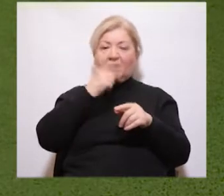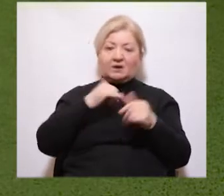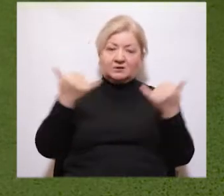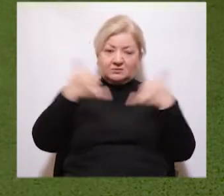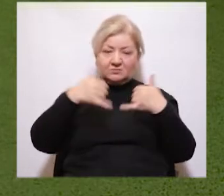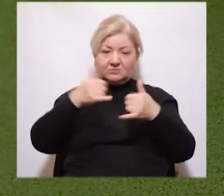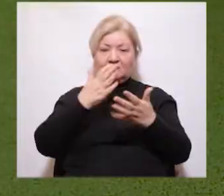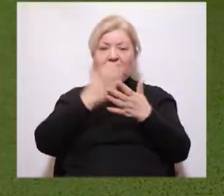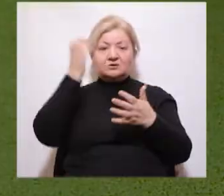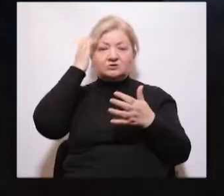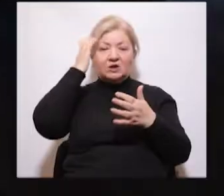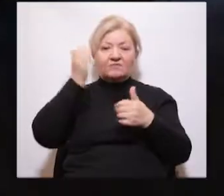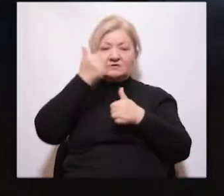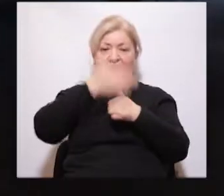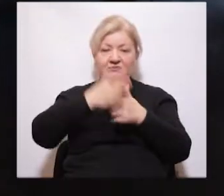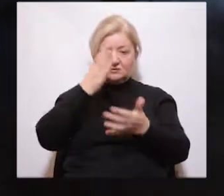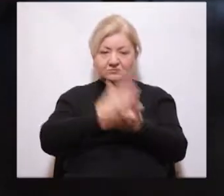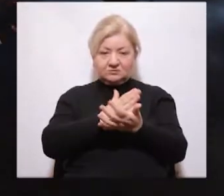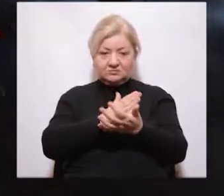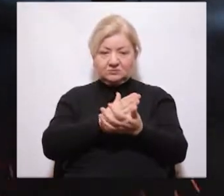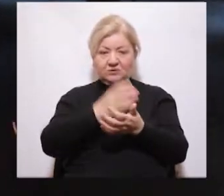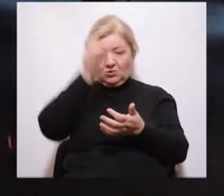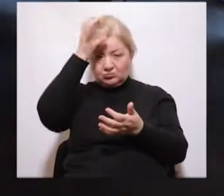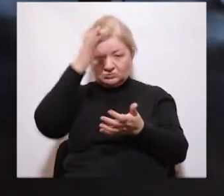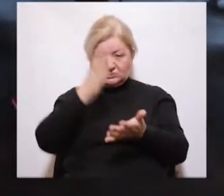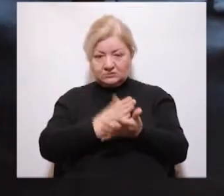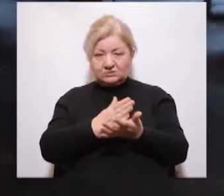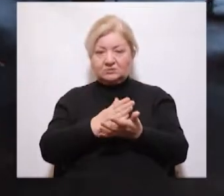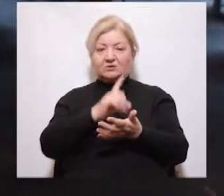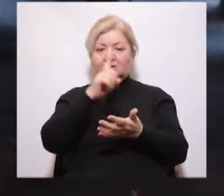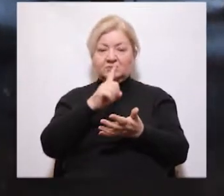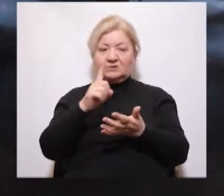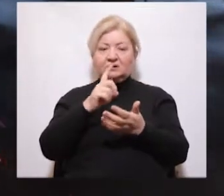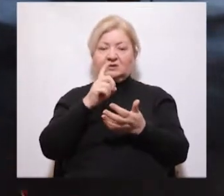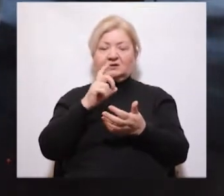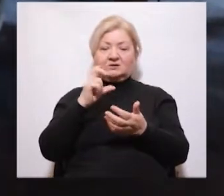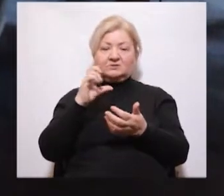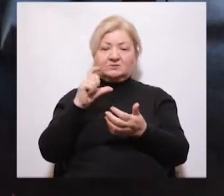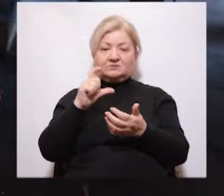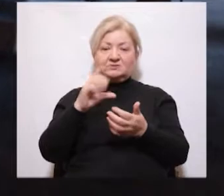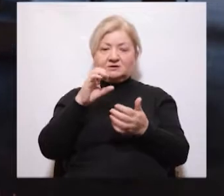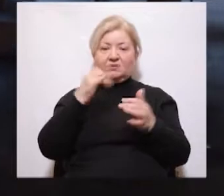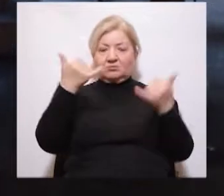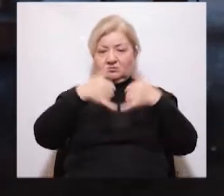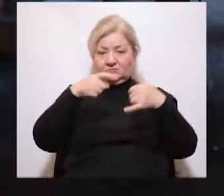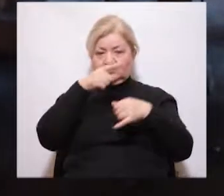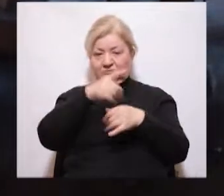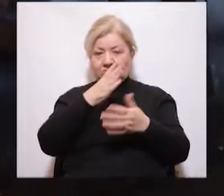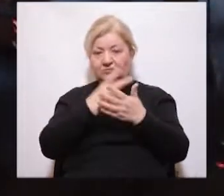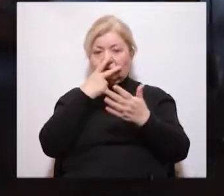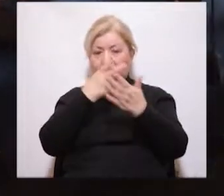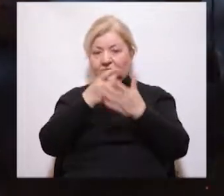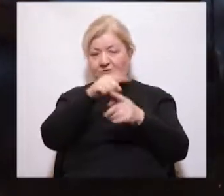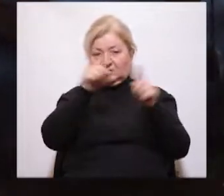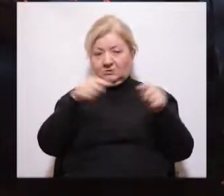ფერადი მეტალურგიით. შავი მეტალურგიის ცენტრები საქართველოში გახლავთ რუსთავი და ზესტაფონის ფეროშენადნობთა ქარხანა.